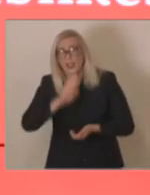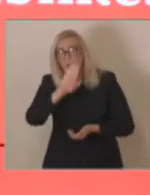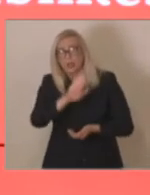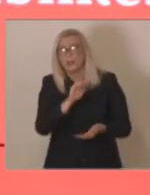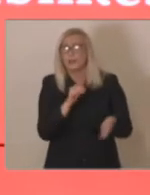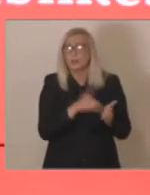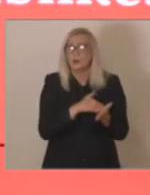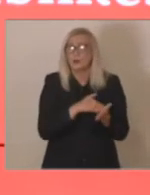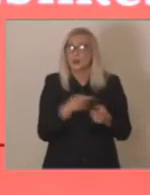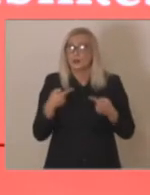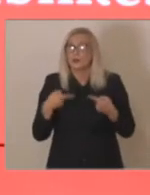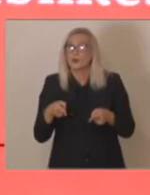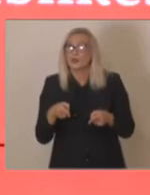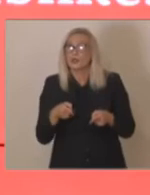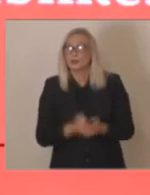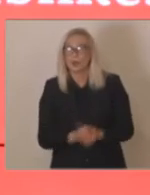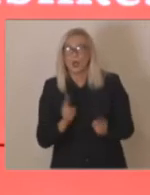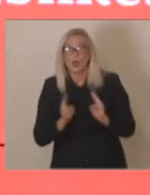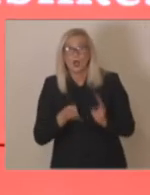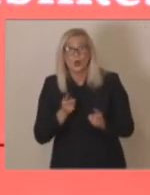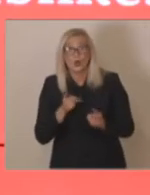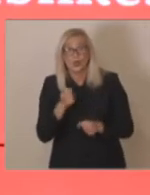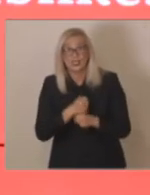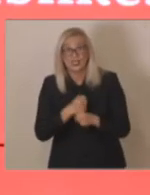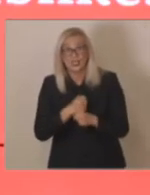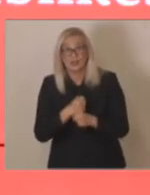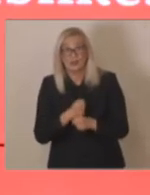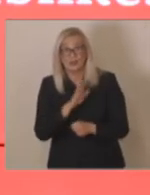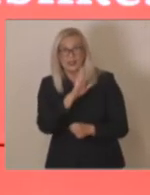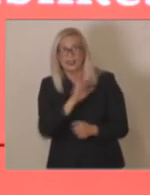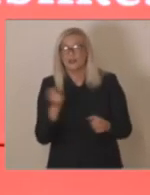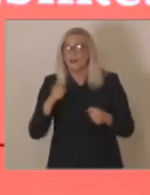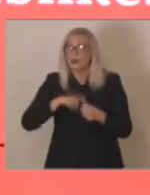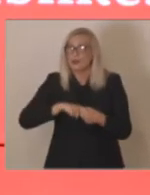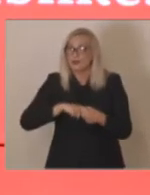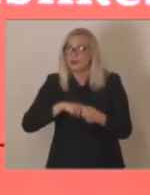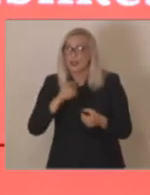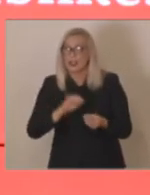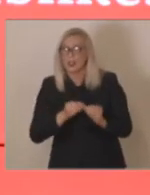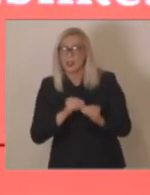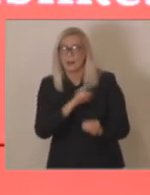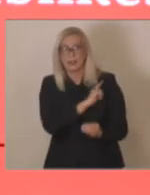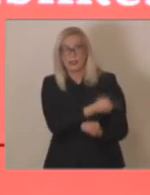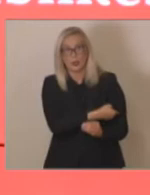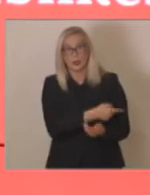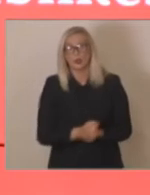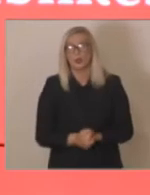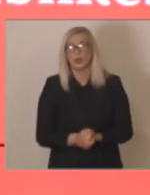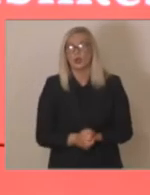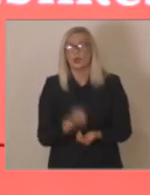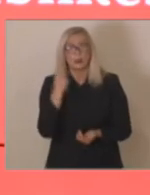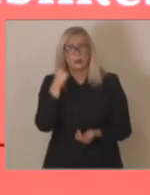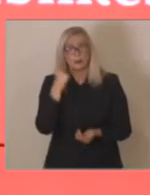потреби, особено кога се работи за нивното вклучување на пазарот на трудот. Мислам